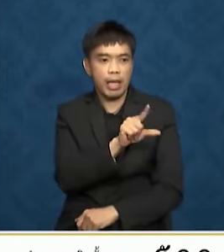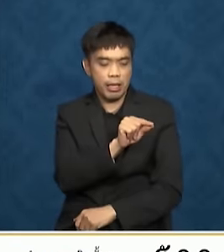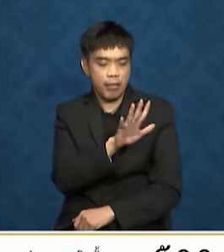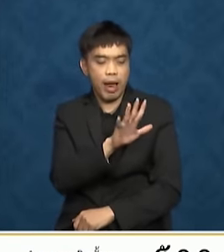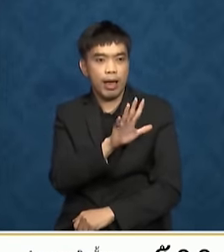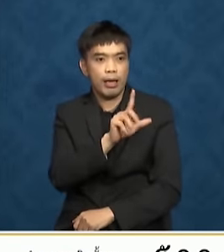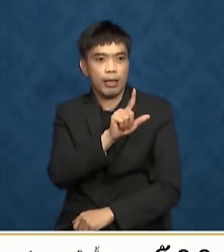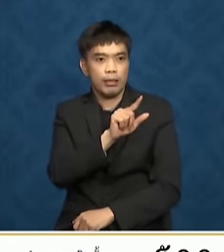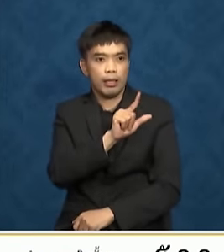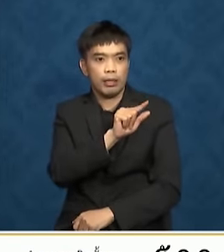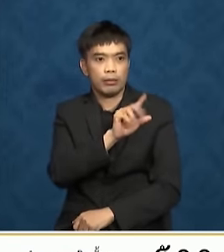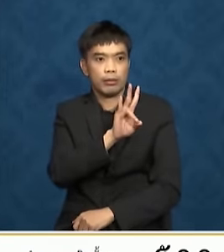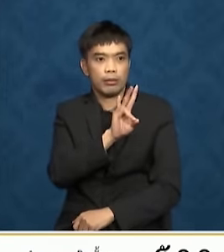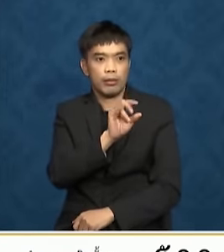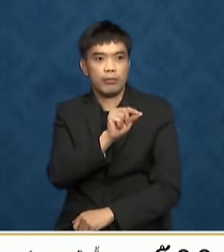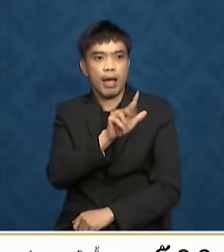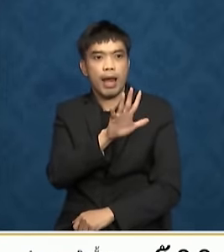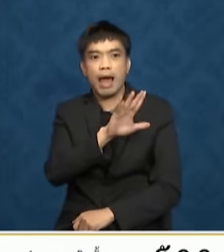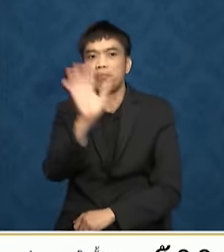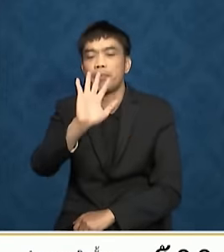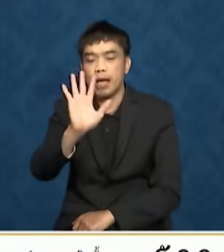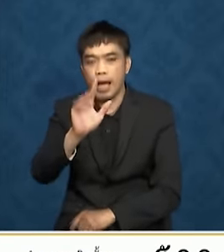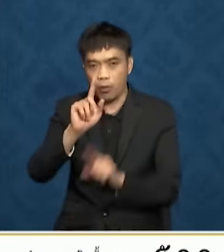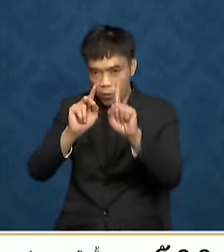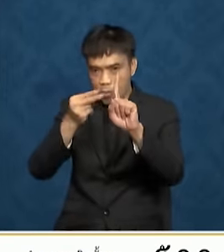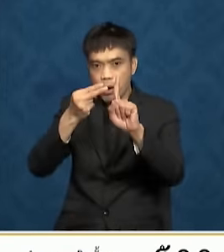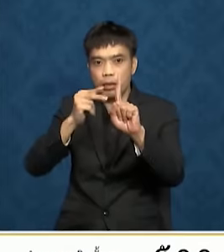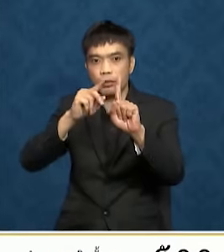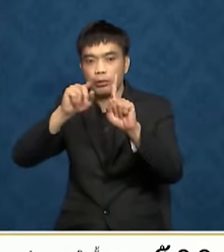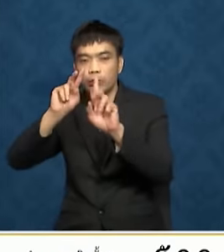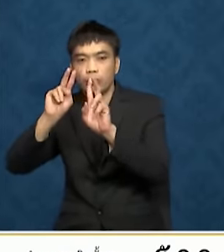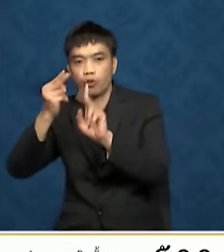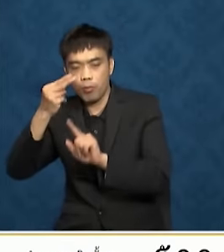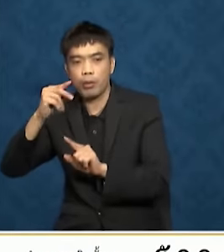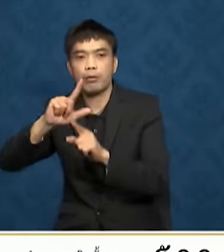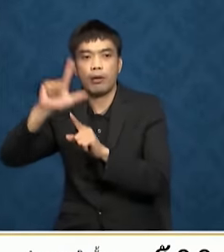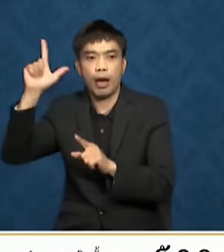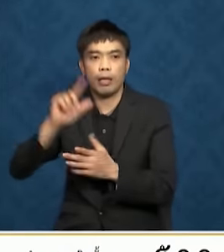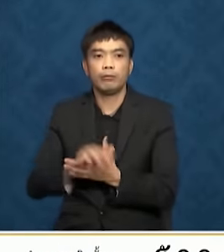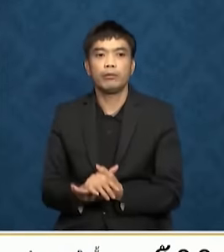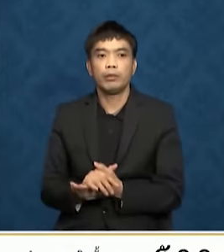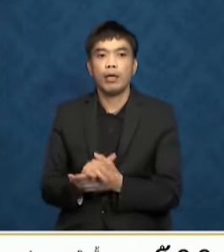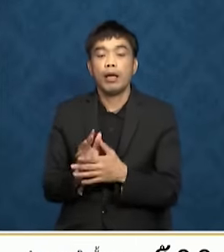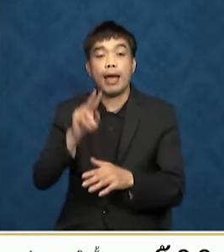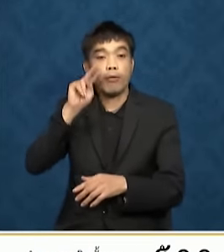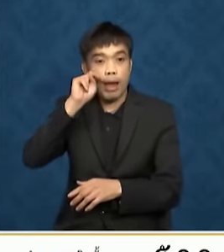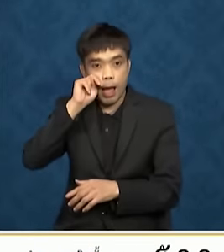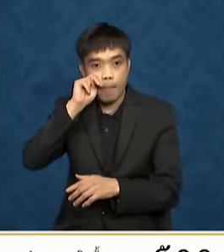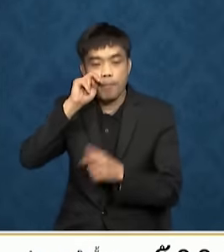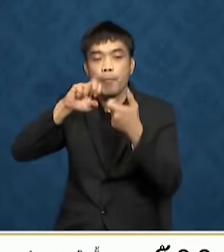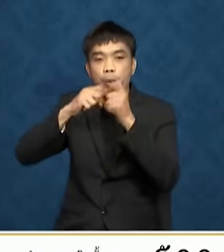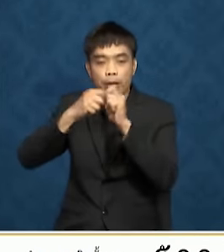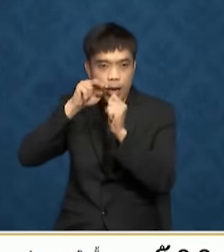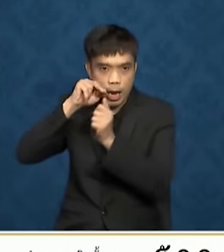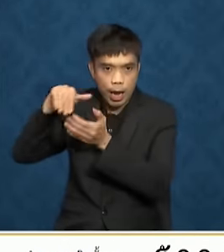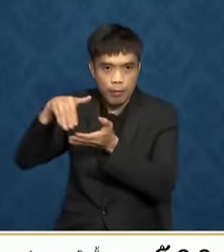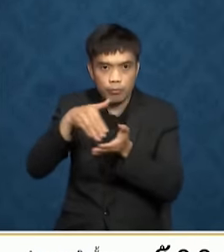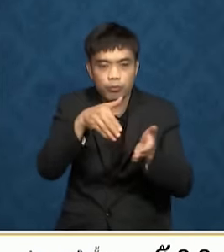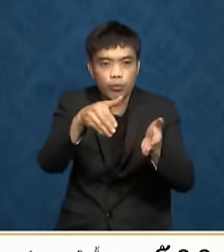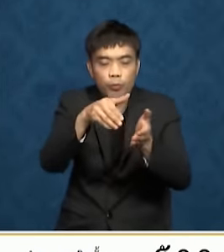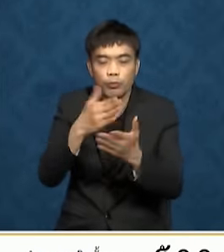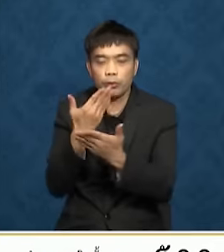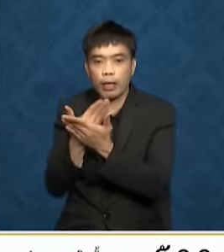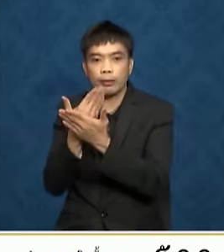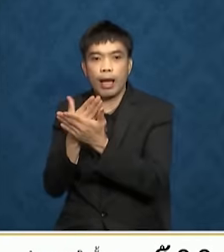ปัญหาเรื่องที่ 2ก็คือเรื่องของน้ำเมื่อเช้าก็ได้ฟังน่าจะเป็นสสศักดินัยนุ่มหนูก็ได้พูดไปเรื่องเกี่ยวกับงบประมาณ